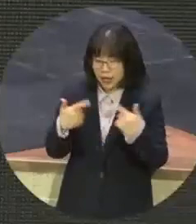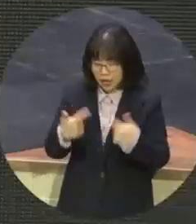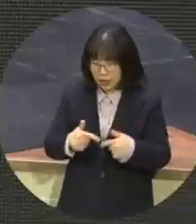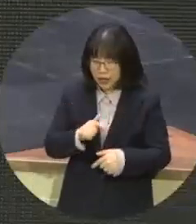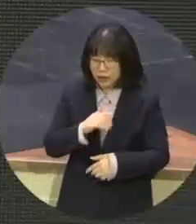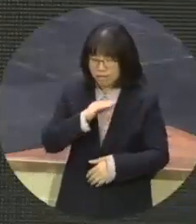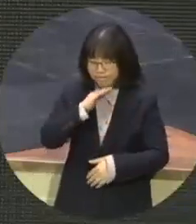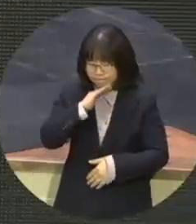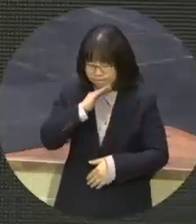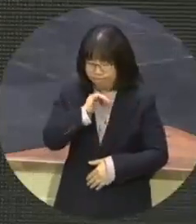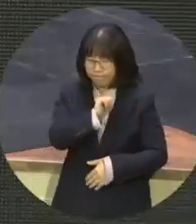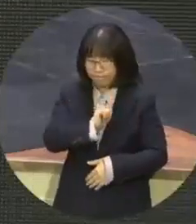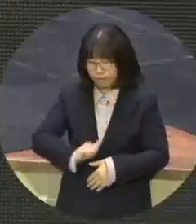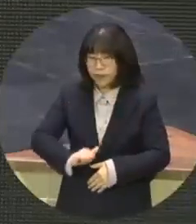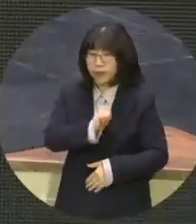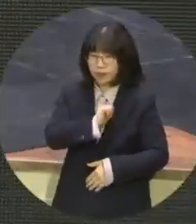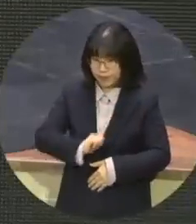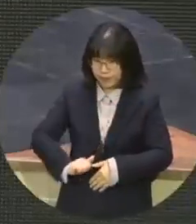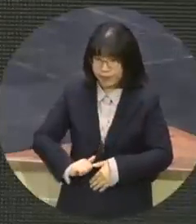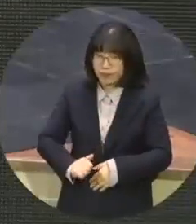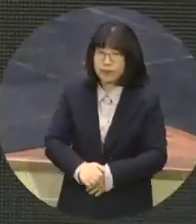기다려.